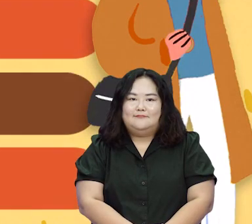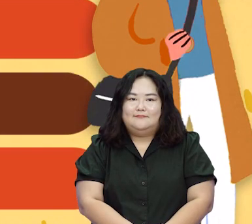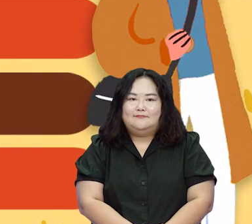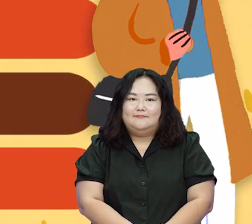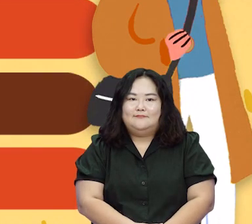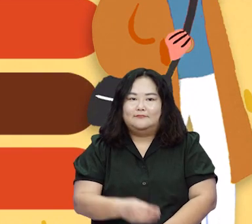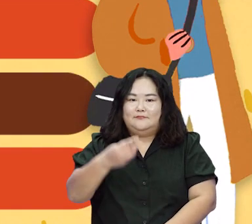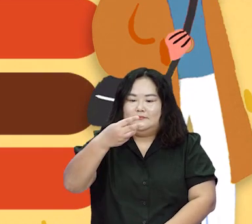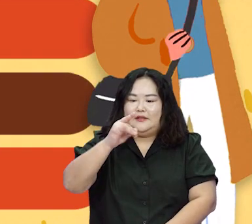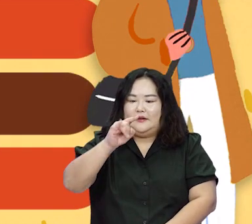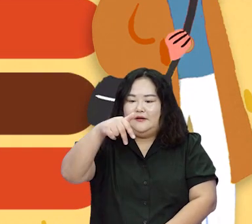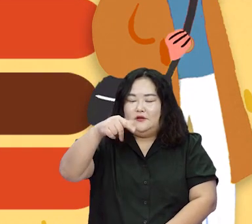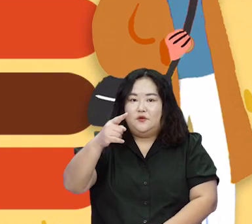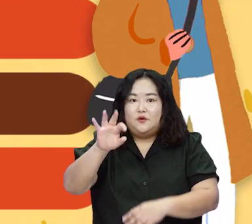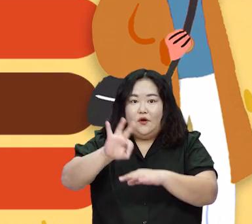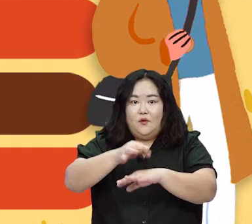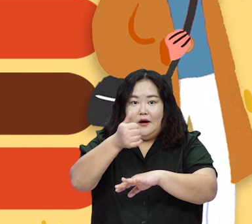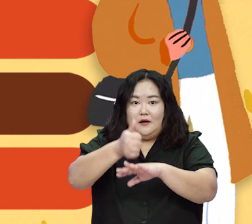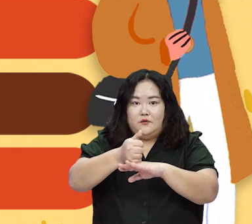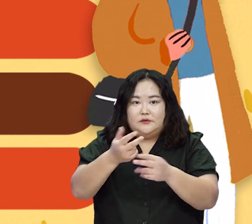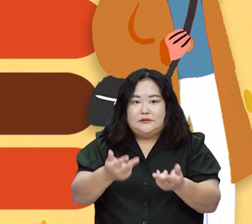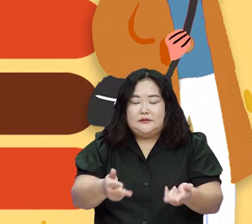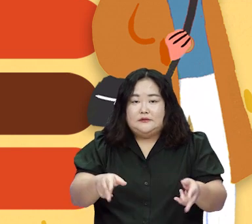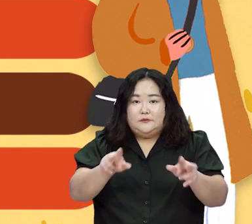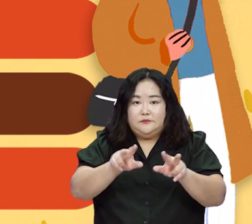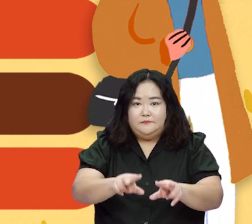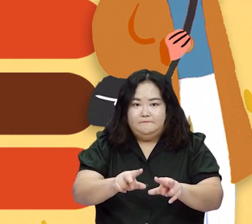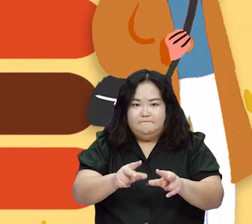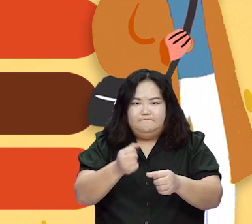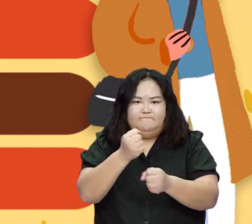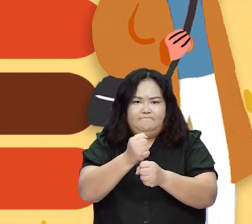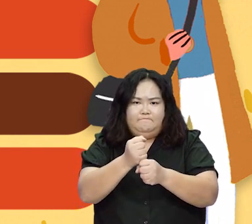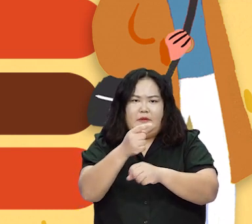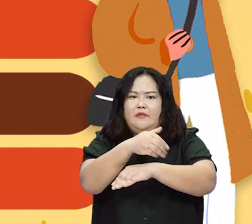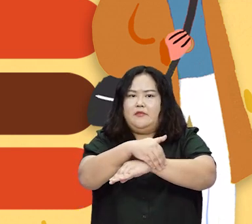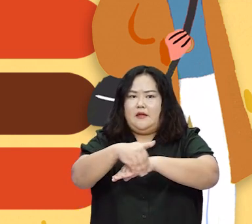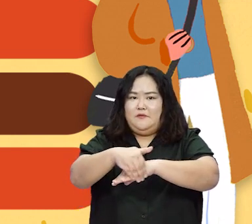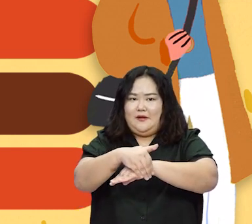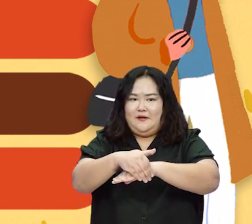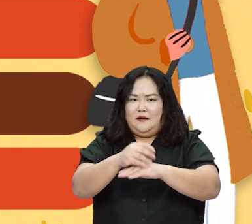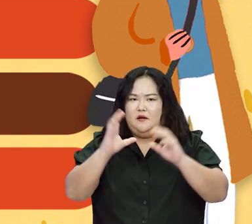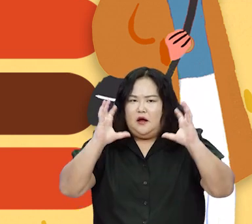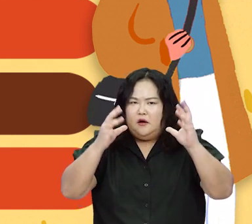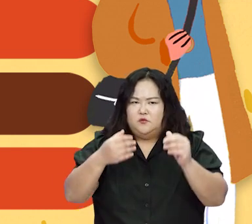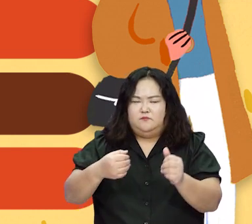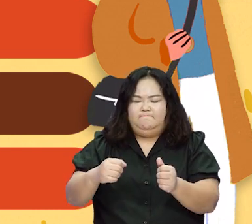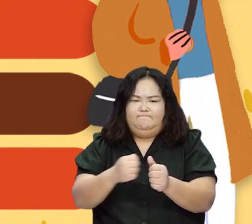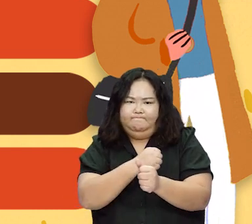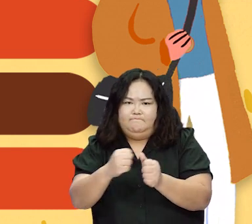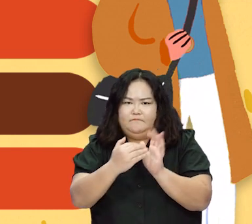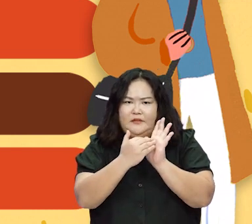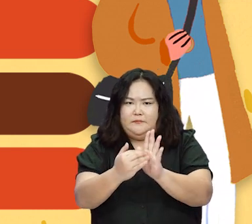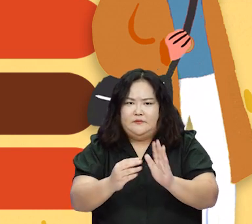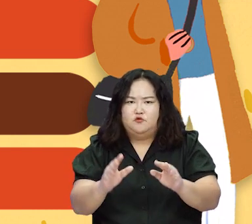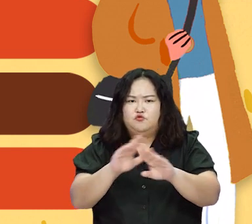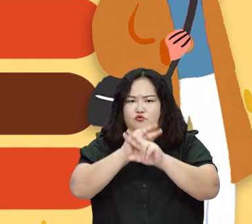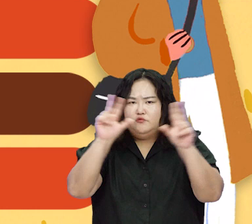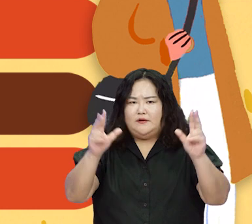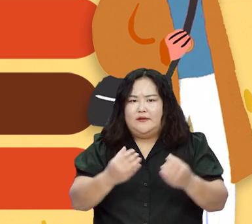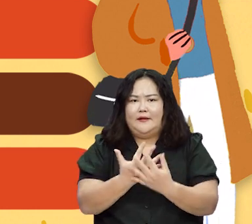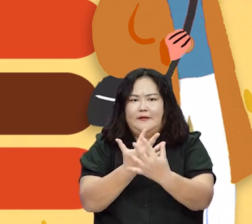시작합니다 태조왕건 기념공원 조성의 윤곽이 드러났습니다 아동학대 예방해 날 주관 행사가